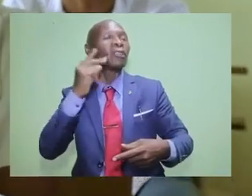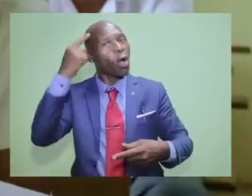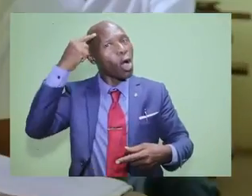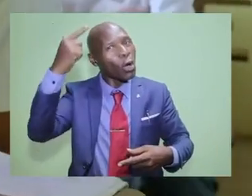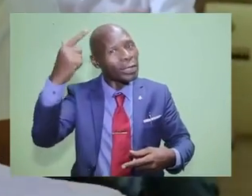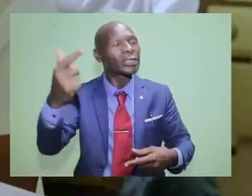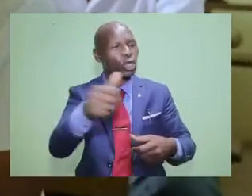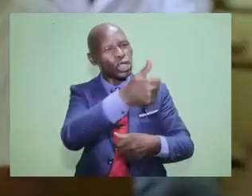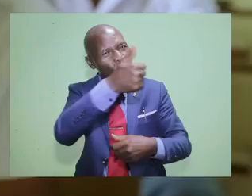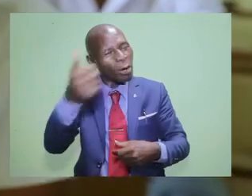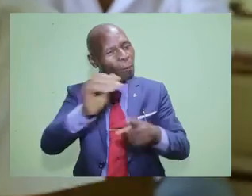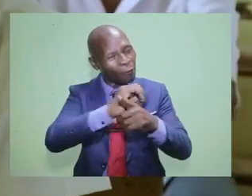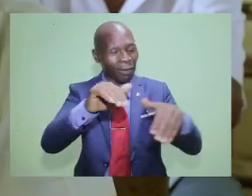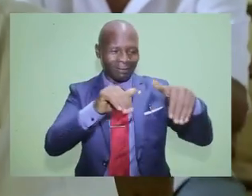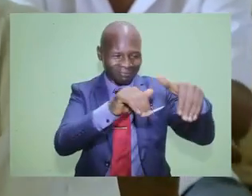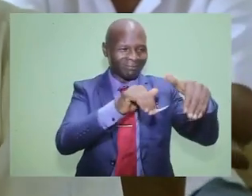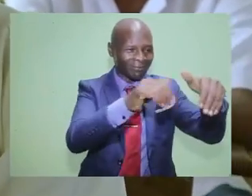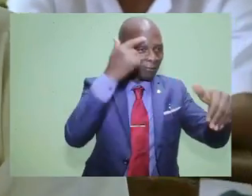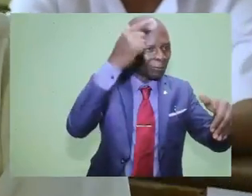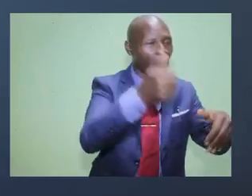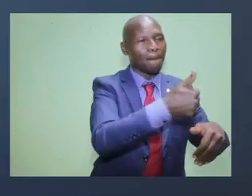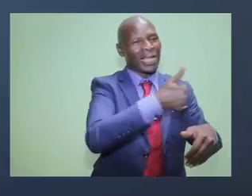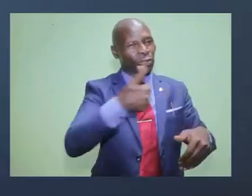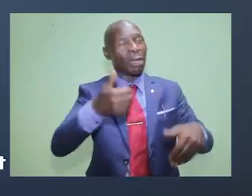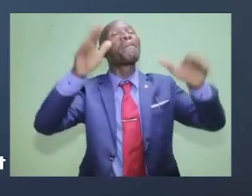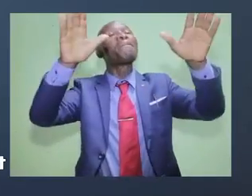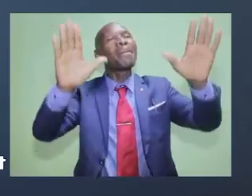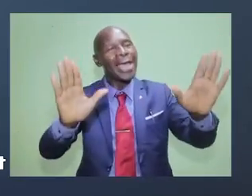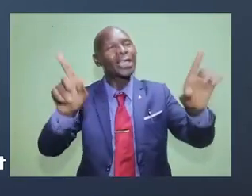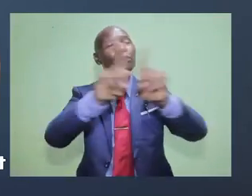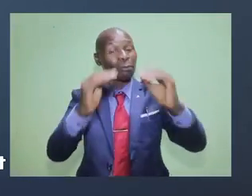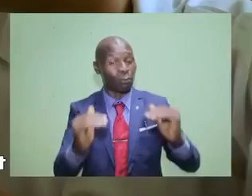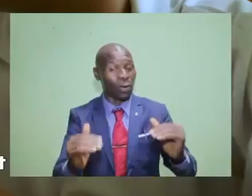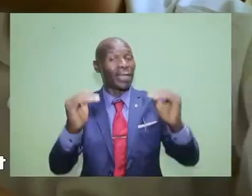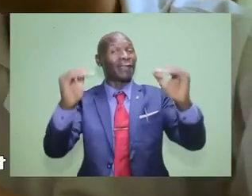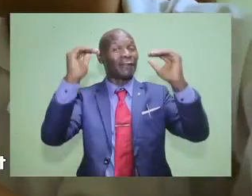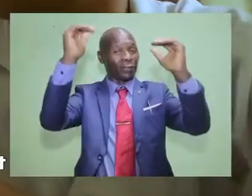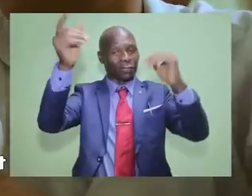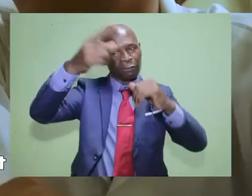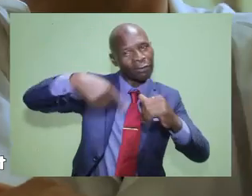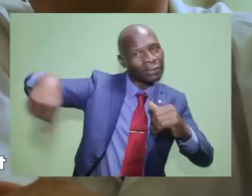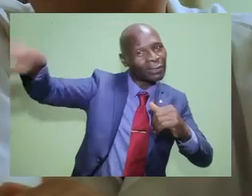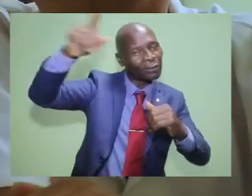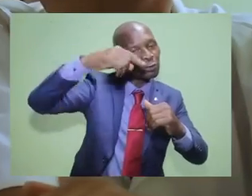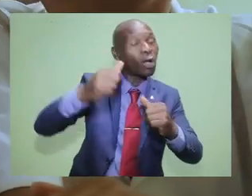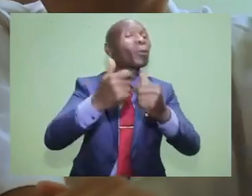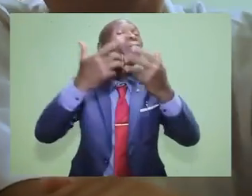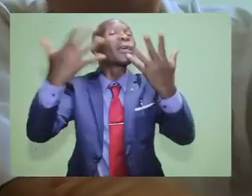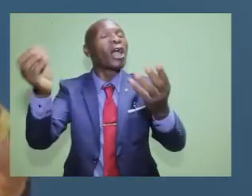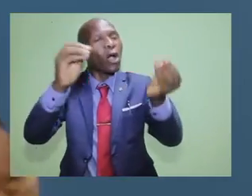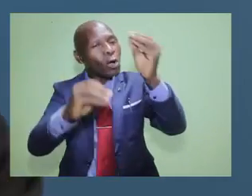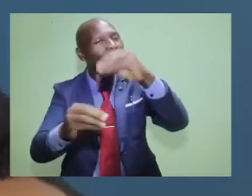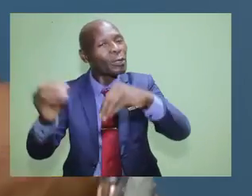Utilisez vos connaissances non seulement pour faire avancer vos ambitions personnelles, mais aussi pour élever ceux qui vous entourent et apporter